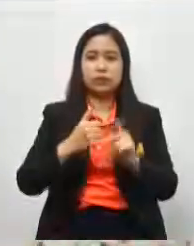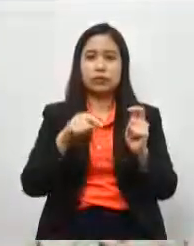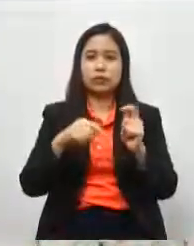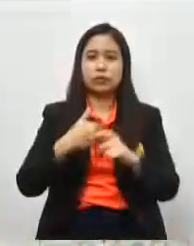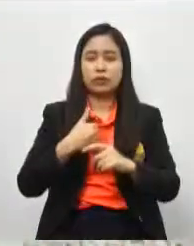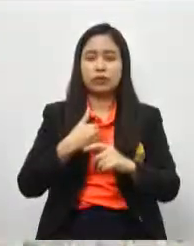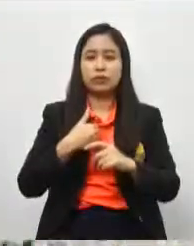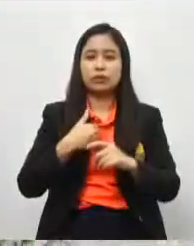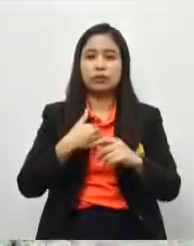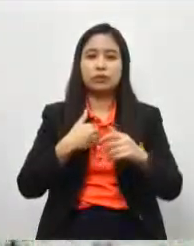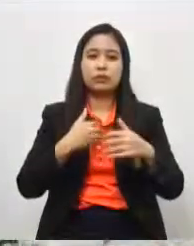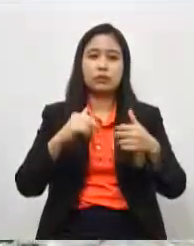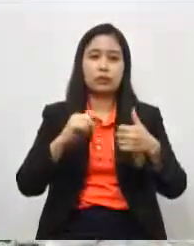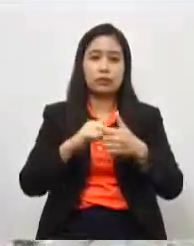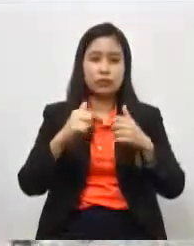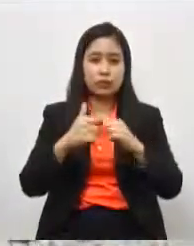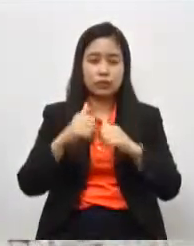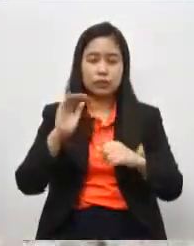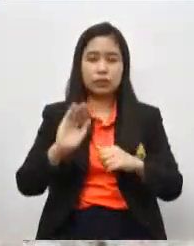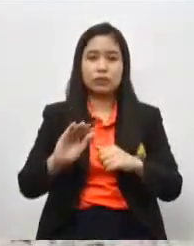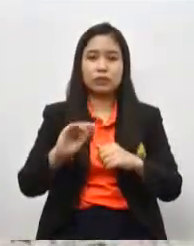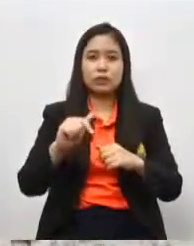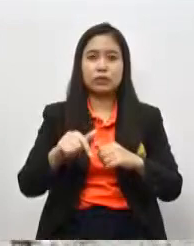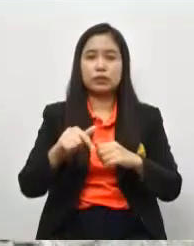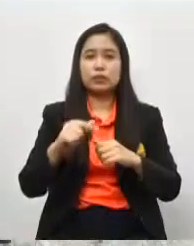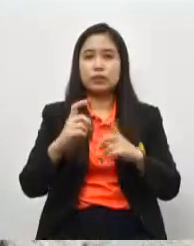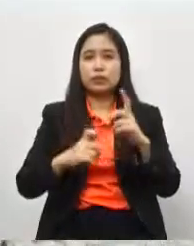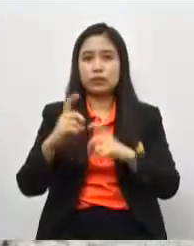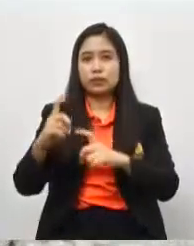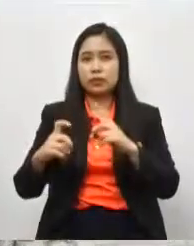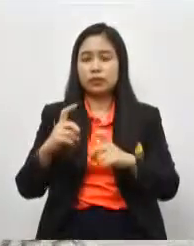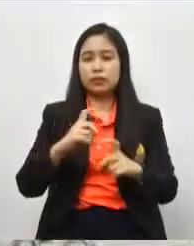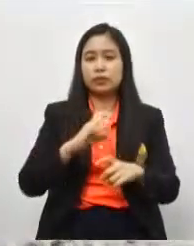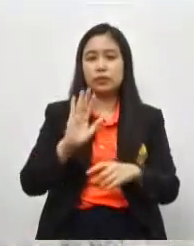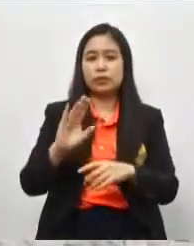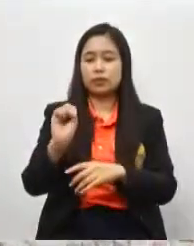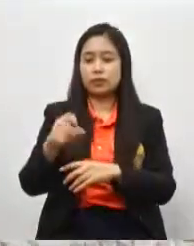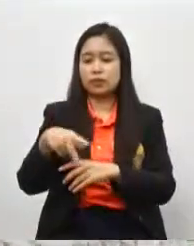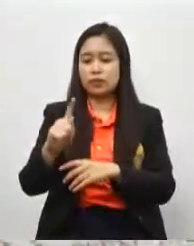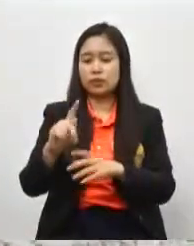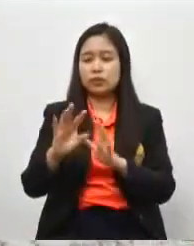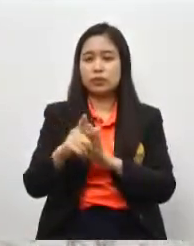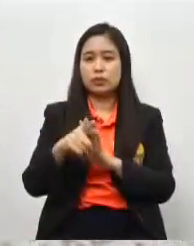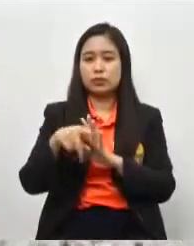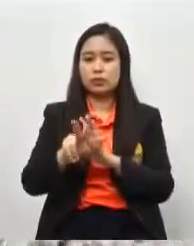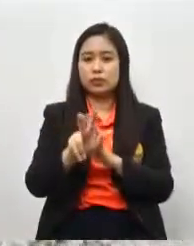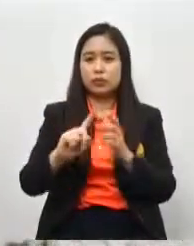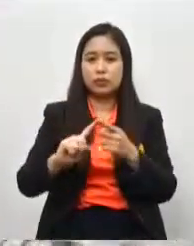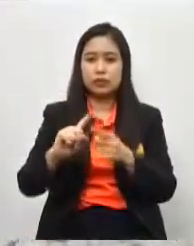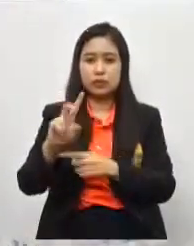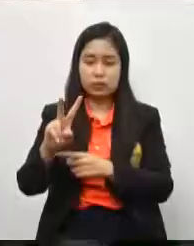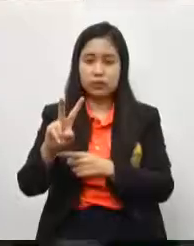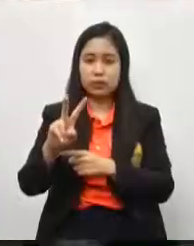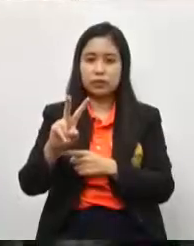ณิธานอันแน่วแน่ของนายมนัสเจียมภูเขียวผู้อำนวยการสำนักงานเขตพื้นที่การศึกษาประถมศึกษาชัยภูมิเขต